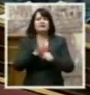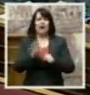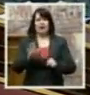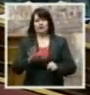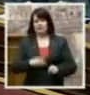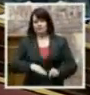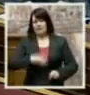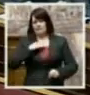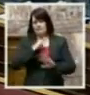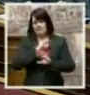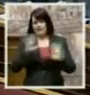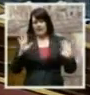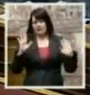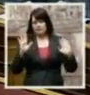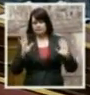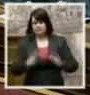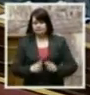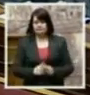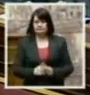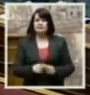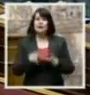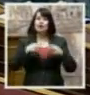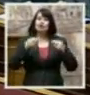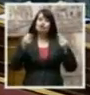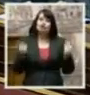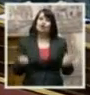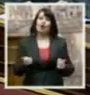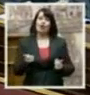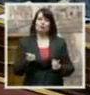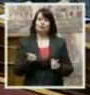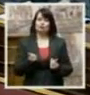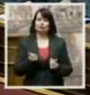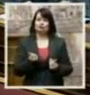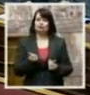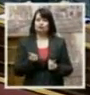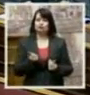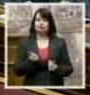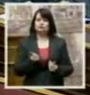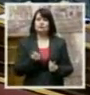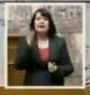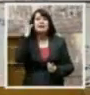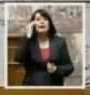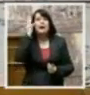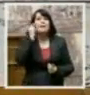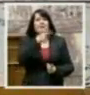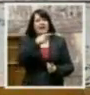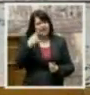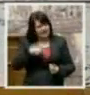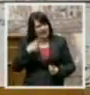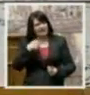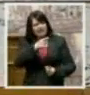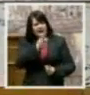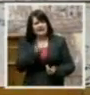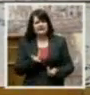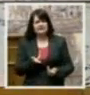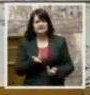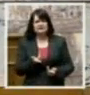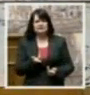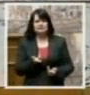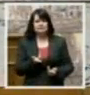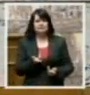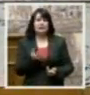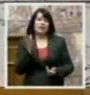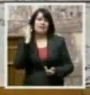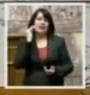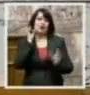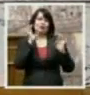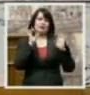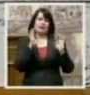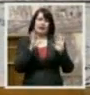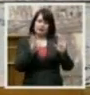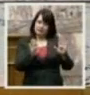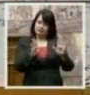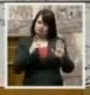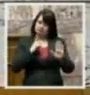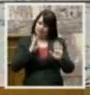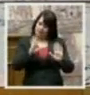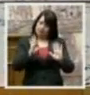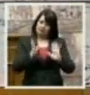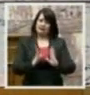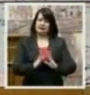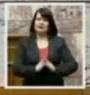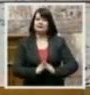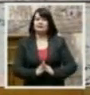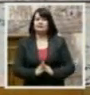έχετε αποδυναμώσει. Παρακαλώ κύριε Κακλαμάνη. Κύριε Τσίπρα, μισό λεπτό. Δεν ακούγεται κανείς τώρα. Δεν ακούγεται κανός. Κανείς δεν ακούγεται.